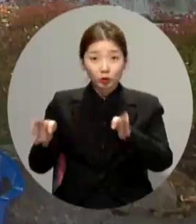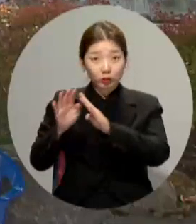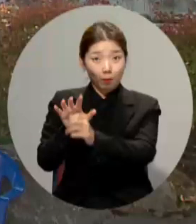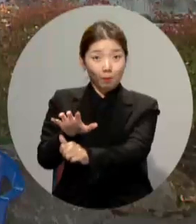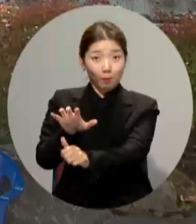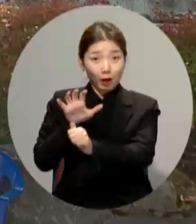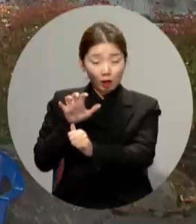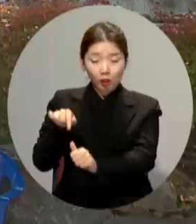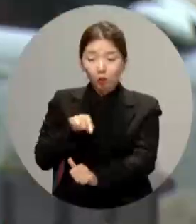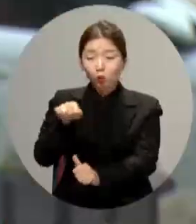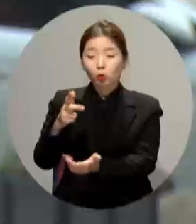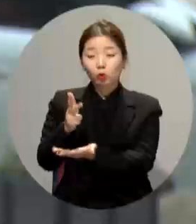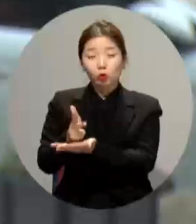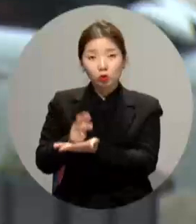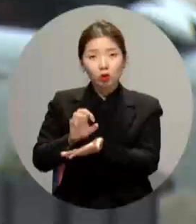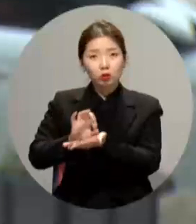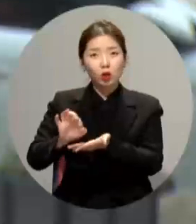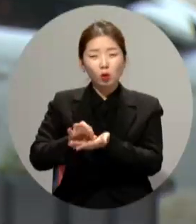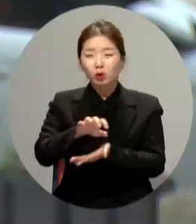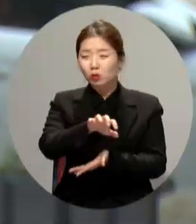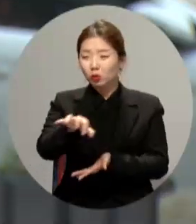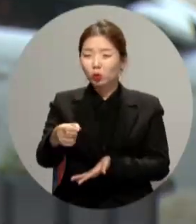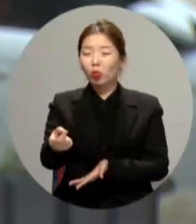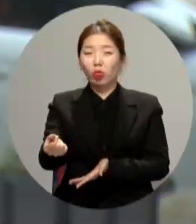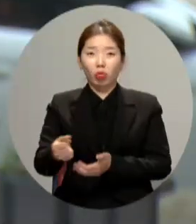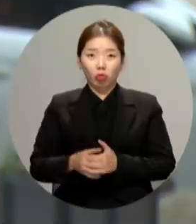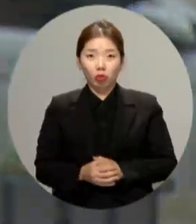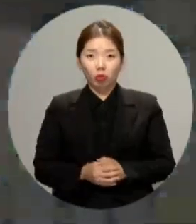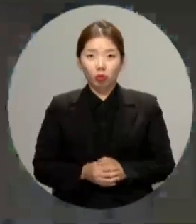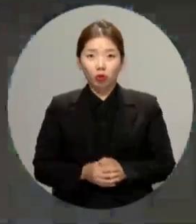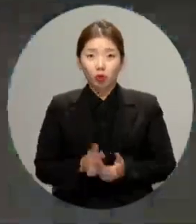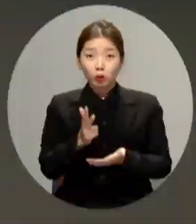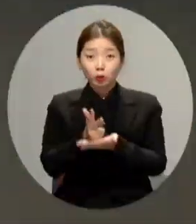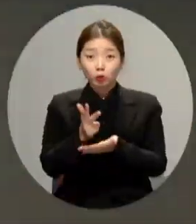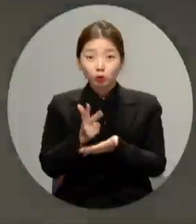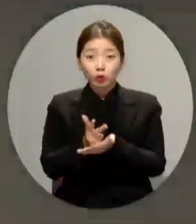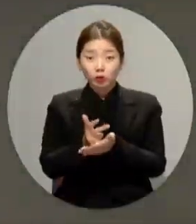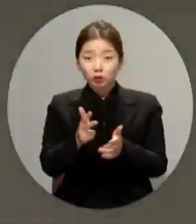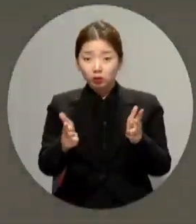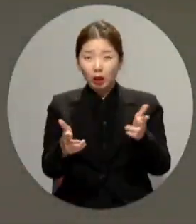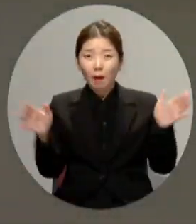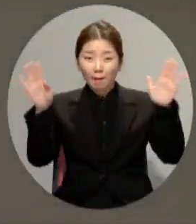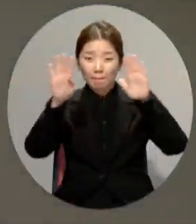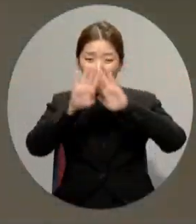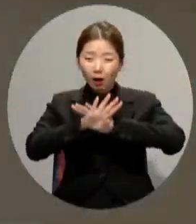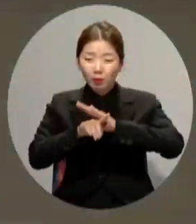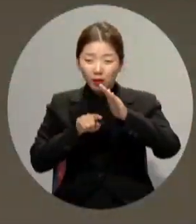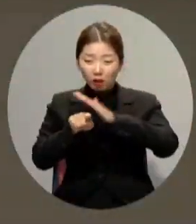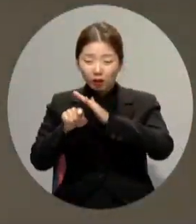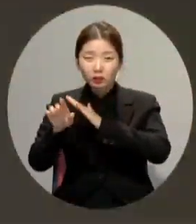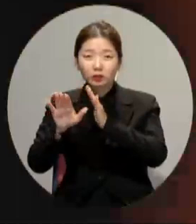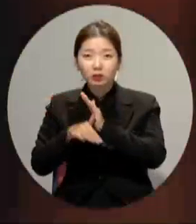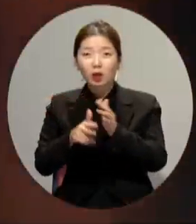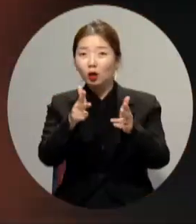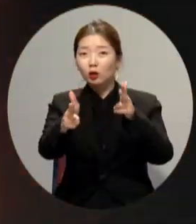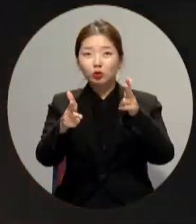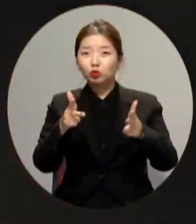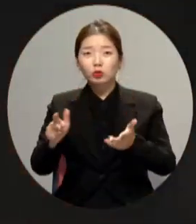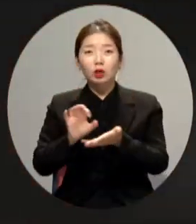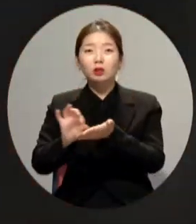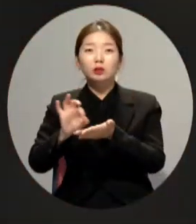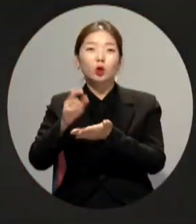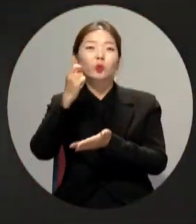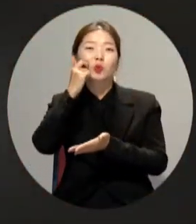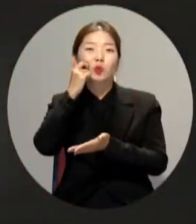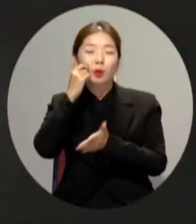부설 주차장이 있지만 이용하는 사람은 많지 않습니다. 주차를 하려는 차량이 몰리는 퇴근 시간대에는 정작 주차장을 사용할 수